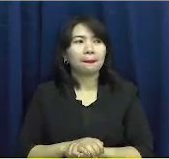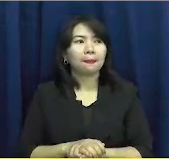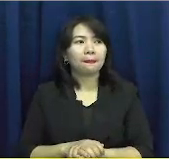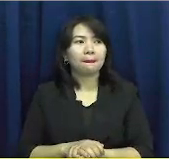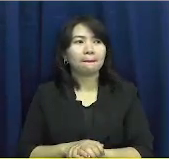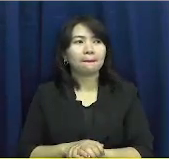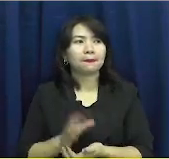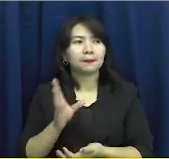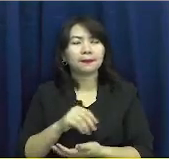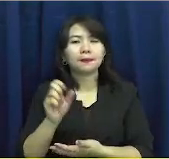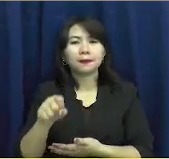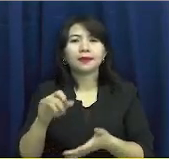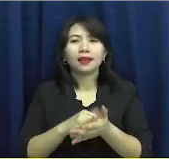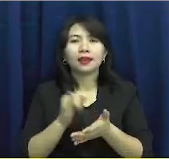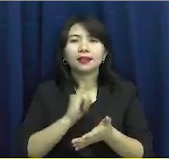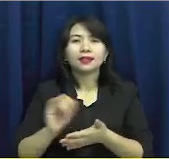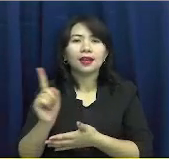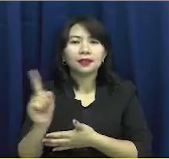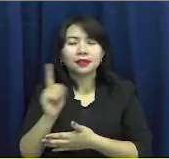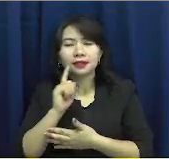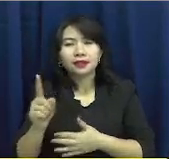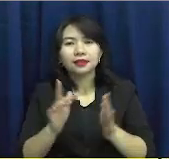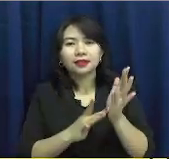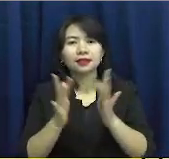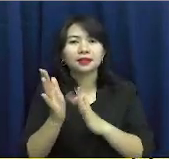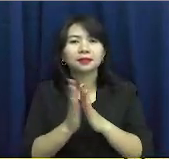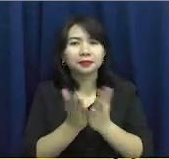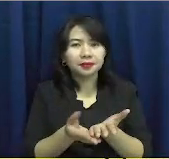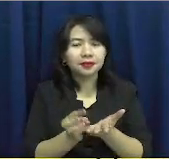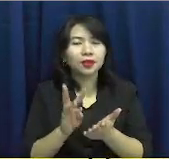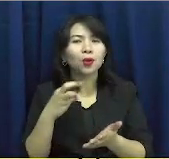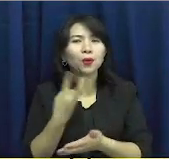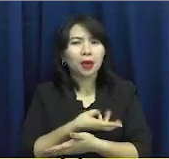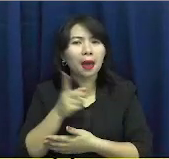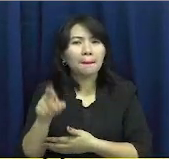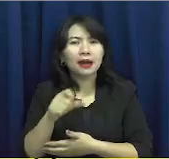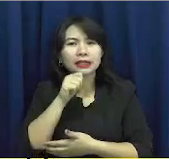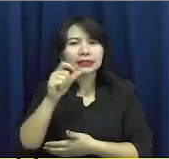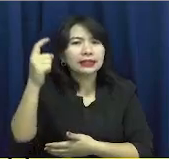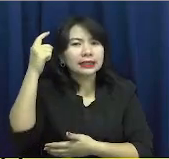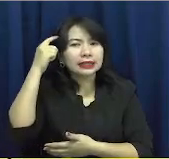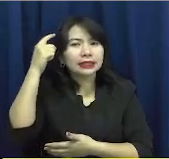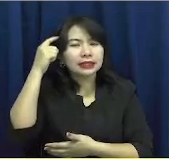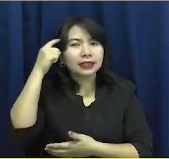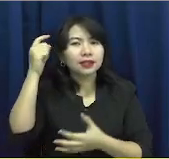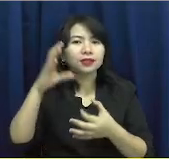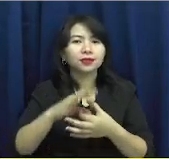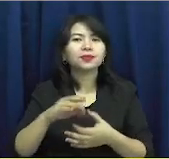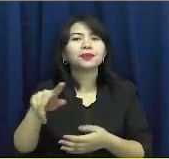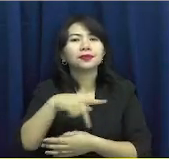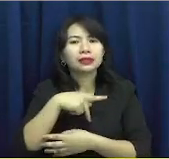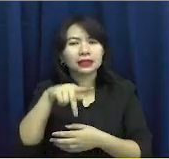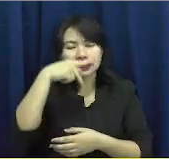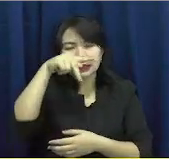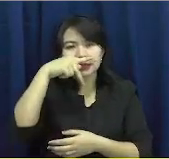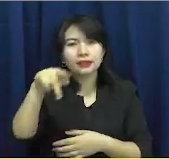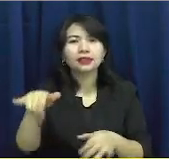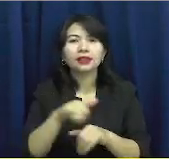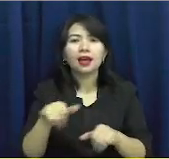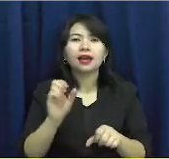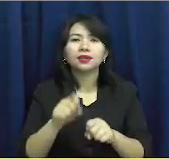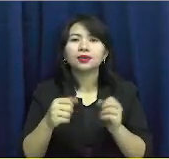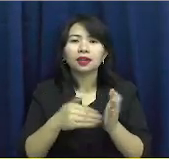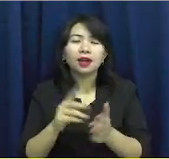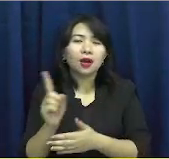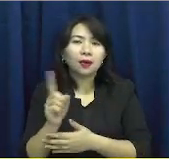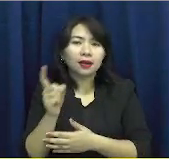po yung sinasabi po ng Biblia. Let's not be children in understanding. You see, napaka-importante po nito. Kaya nga po, anuman po ang